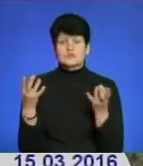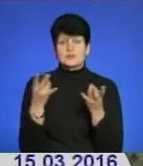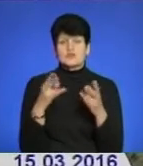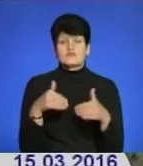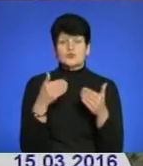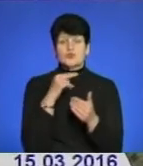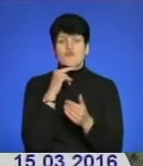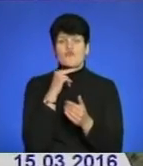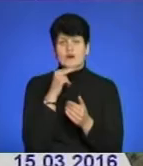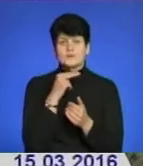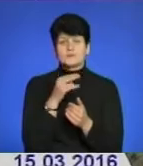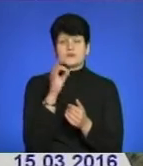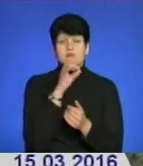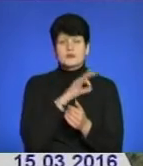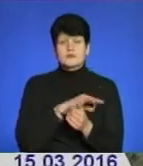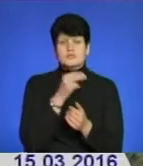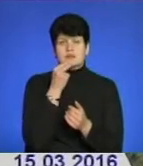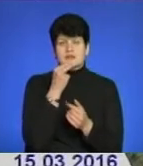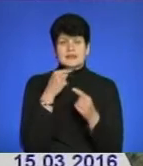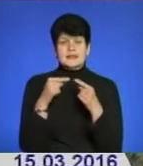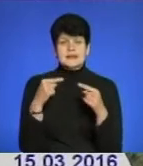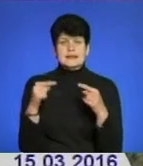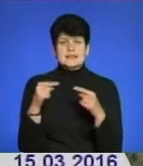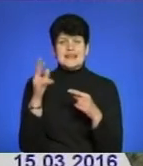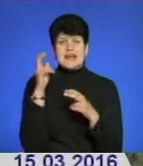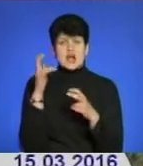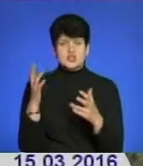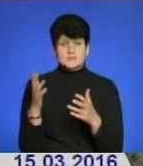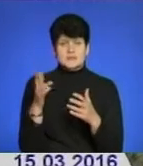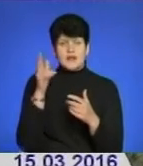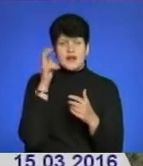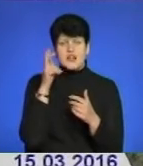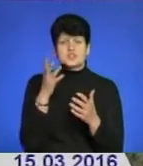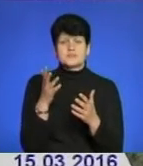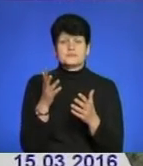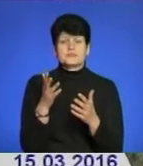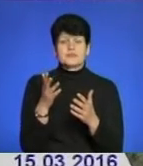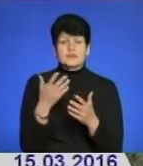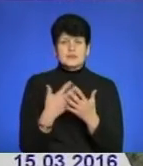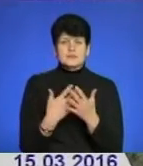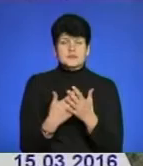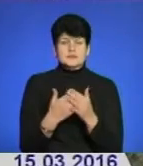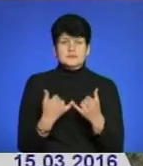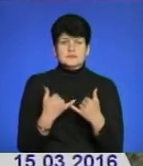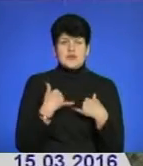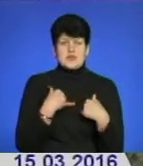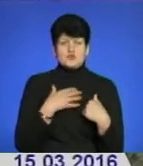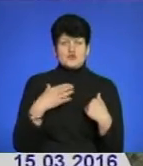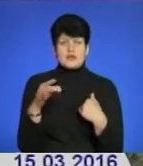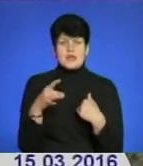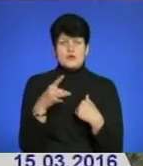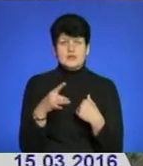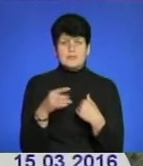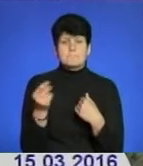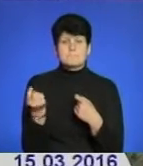звернути увагу на вживання різноманітних каш. Це каші, які якраз властиві для нашого регіону. Це може